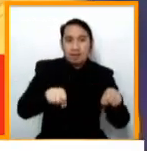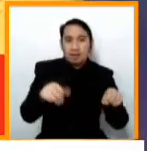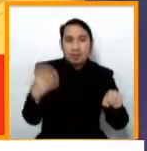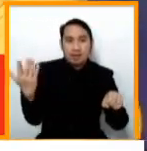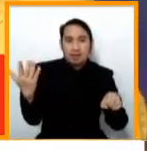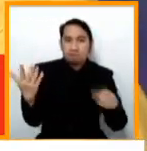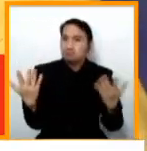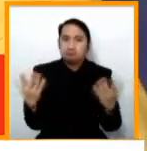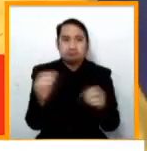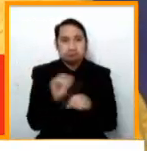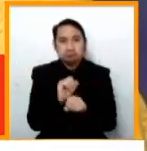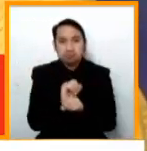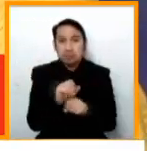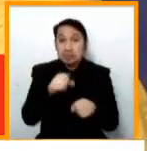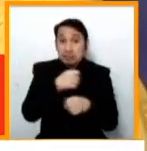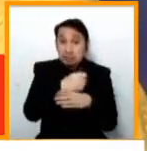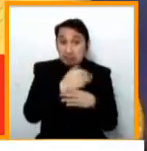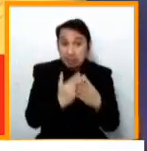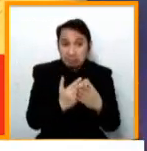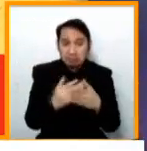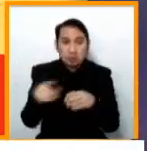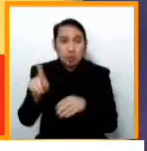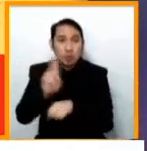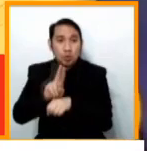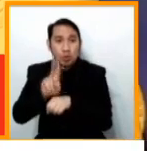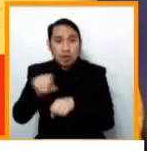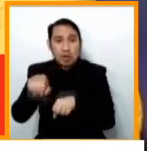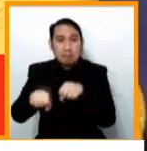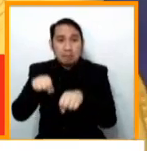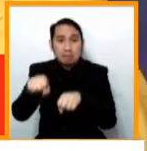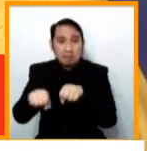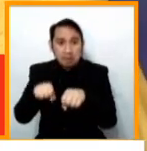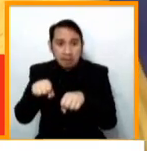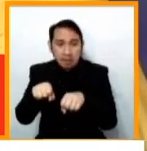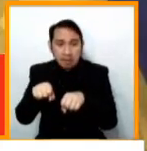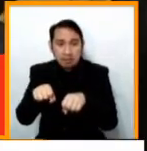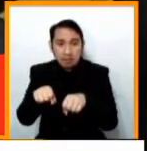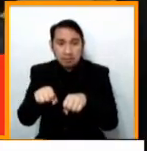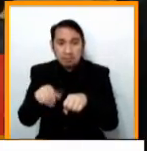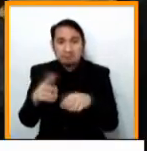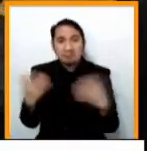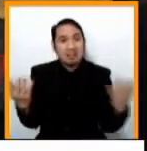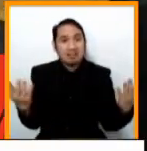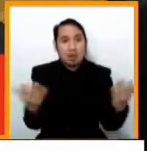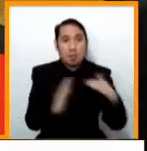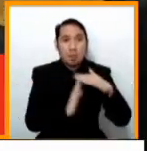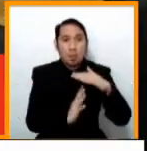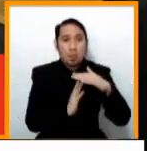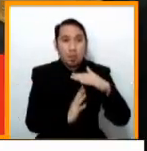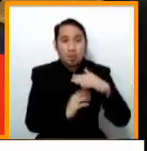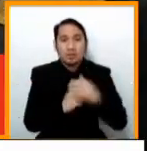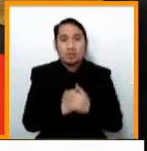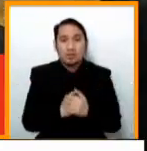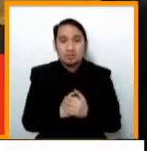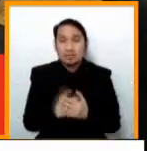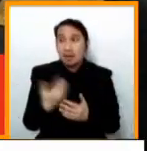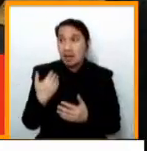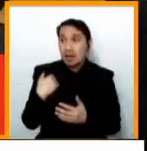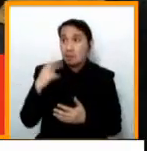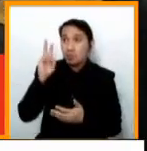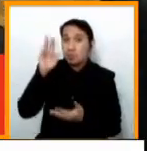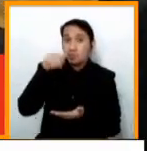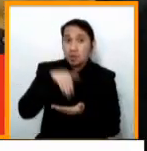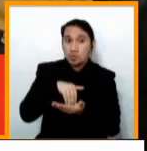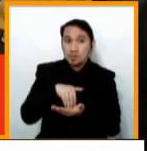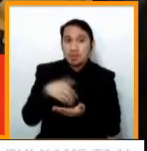Yung iba, nagbabike. Ganun. Yung mga dating pasahero namin, wala na. Nakakuha siya ng 2,000 pisong ayuda bilang bahagi ng